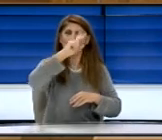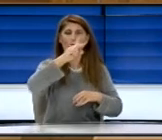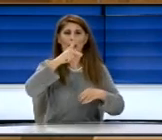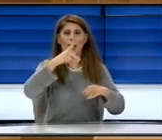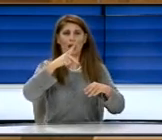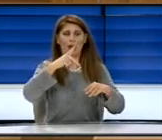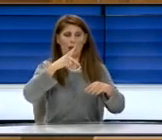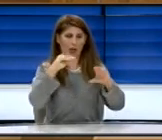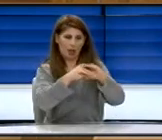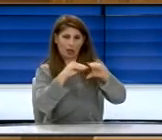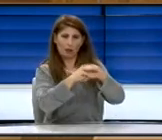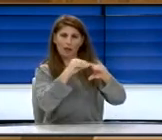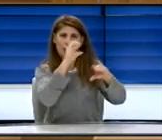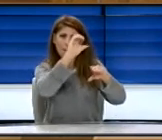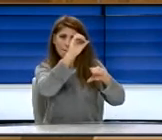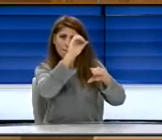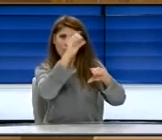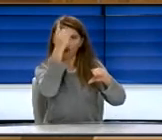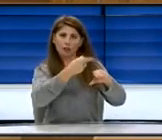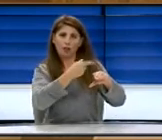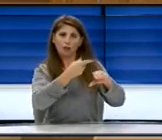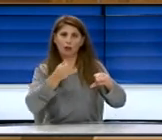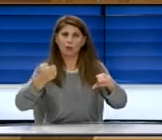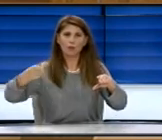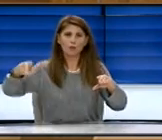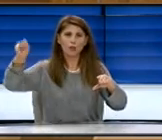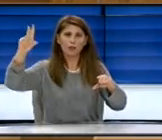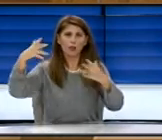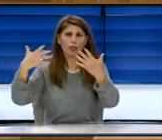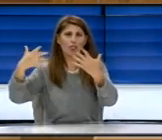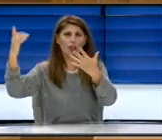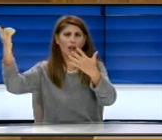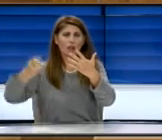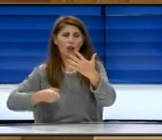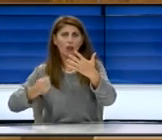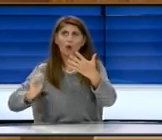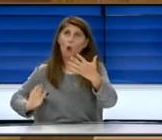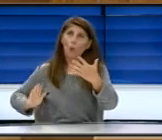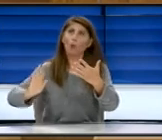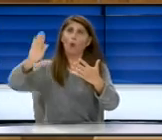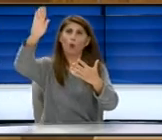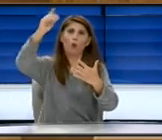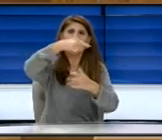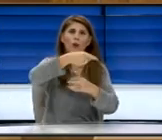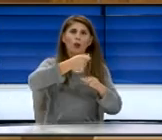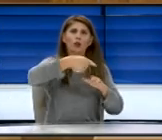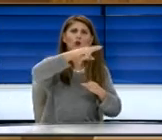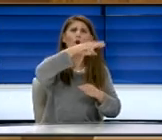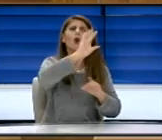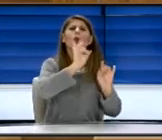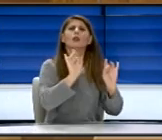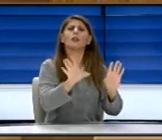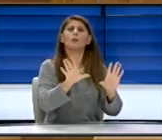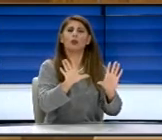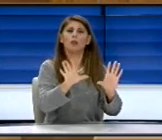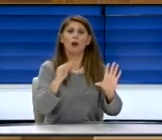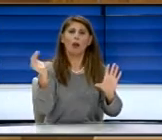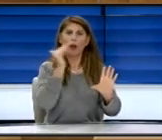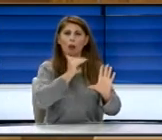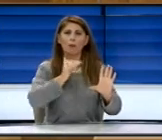και υπερβαίνει το 0%, όταν ο πληθωρισμός ξεπερνά το 10%, αλλά και δραστική αύξηση